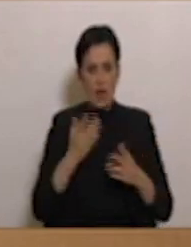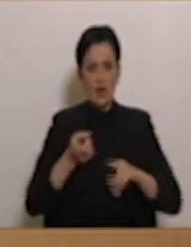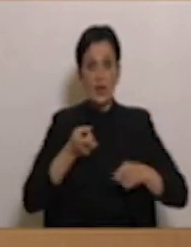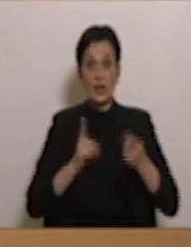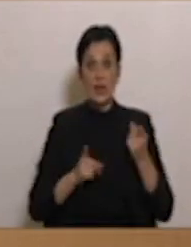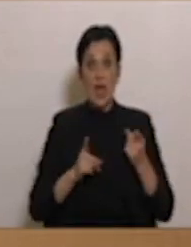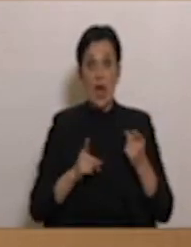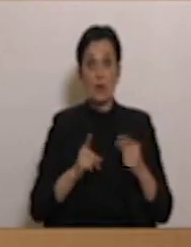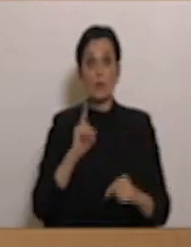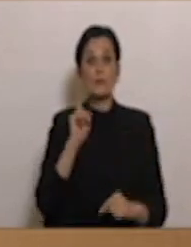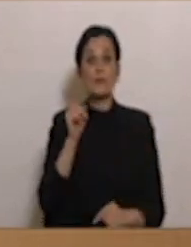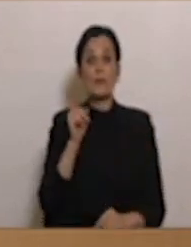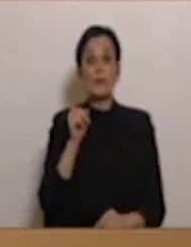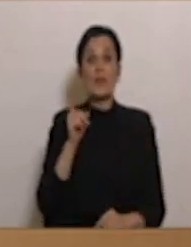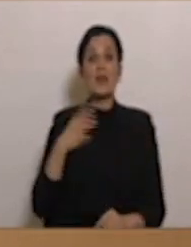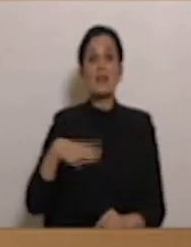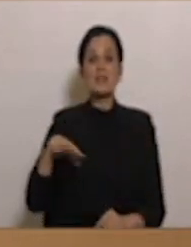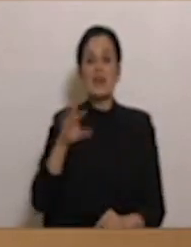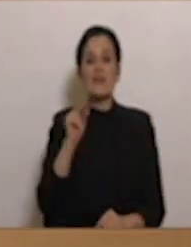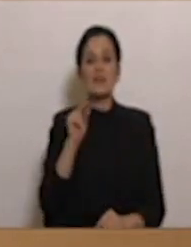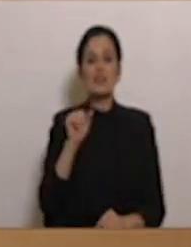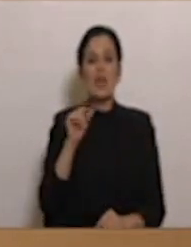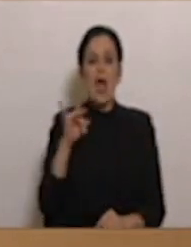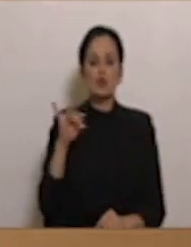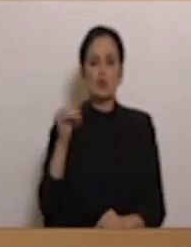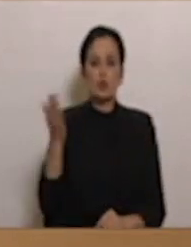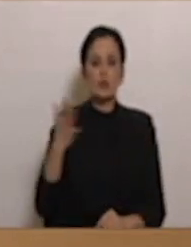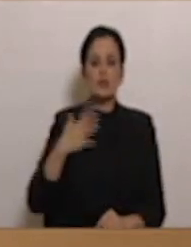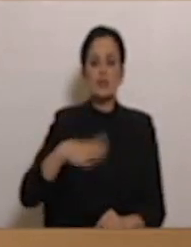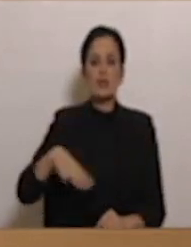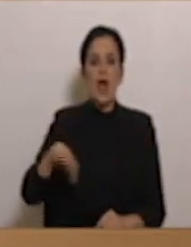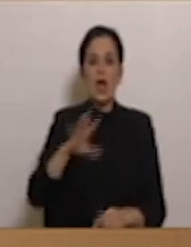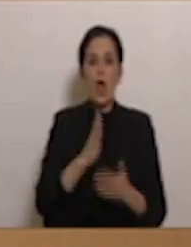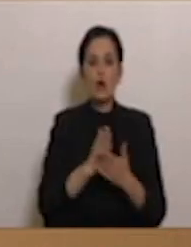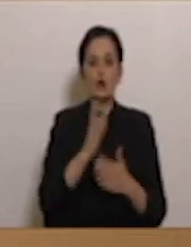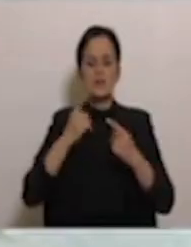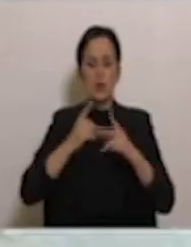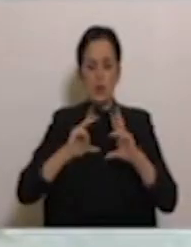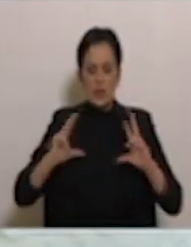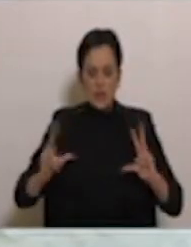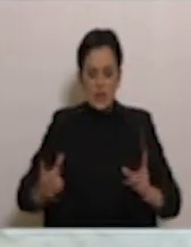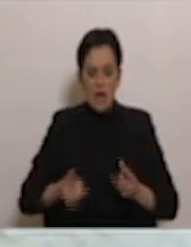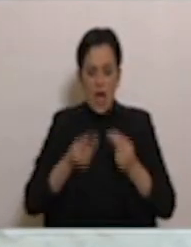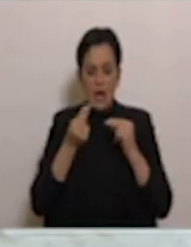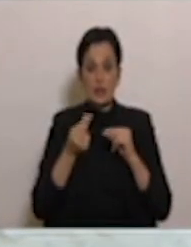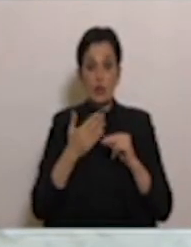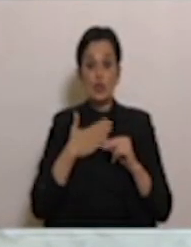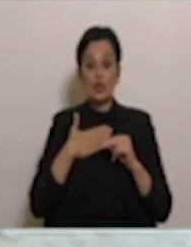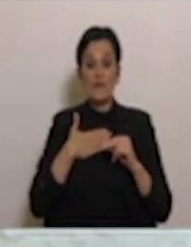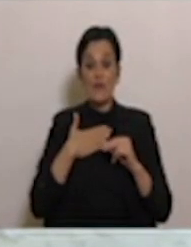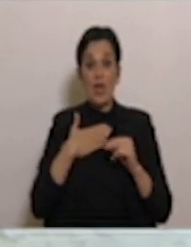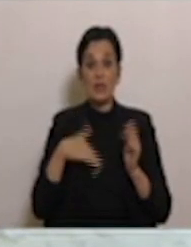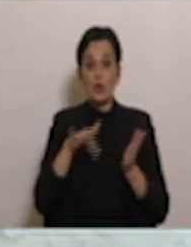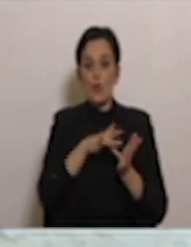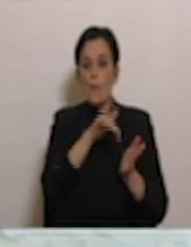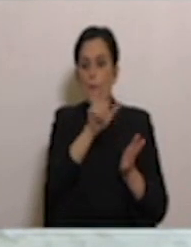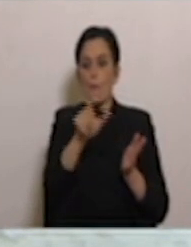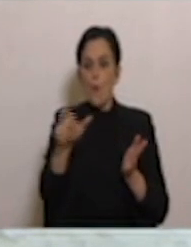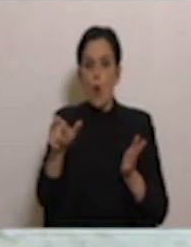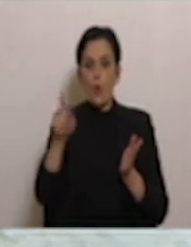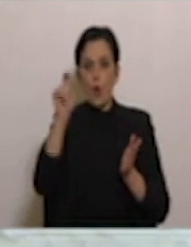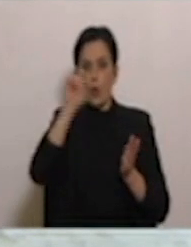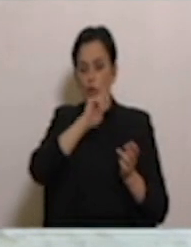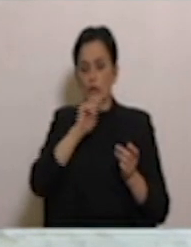ის საქართველო, რაც არის ჭიათურაში, საქართველო, რომელიც არის ბორჯომში, აი ჩვენი თანამოქალაქეები, რომლებიც